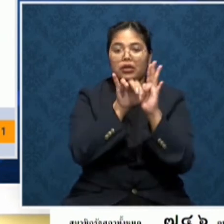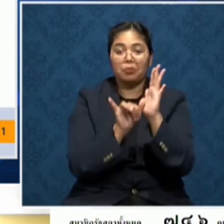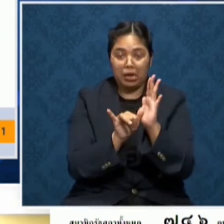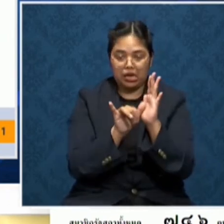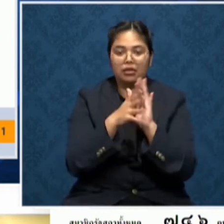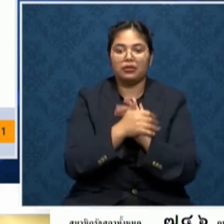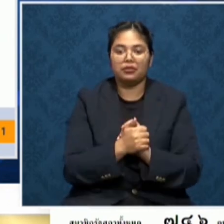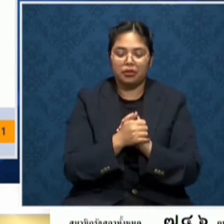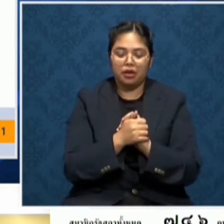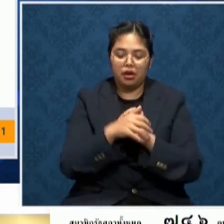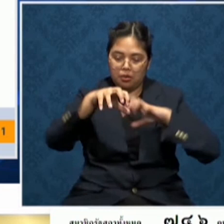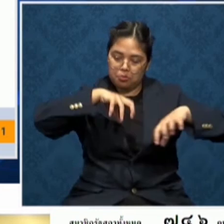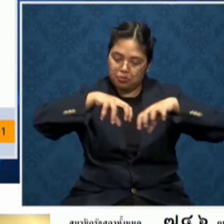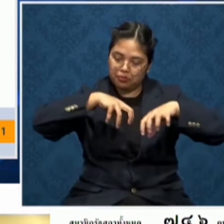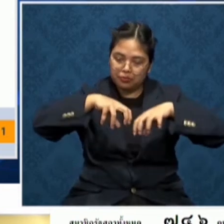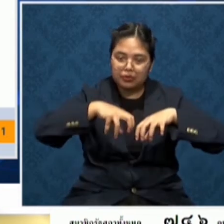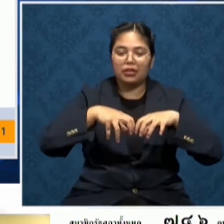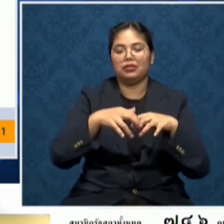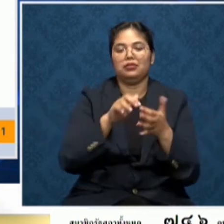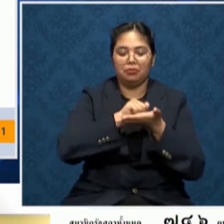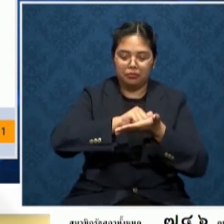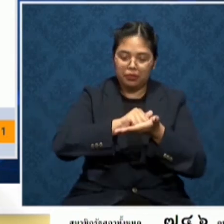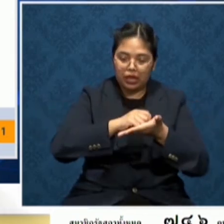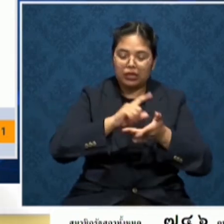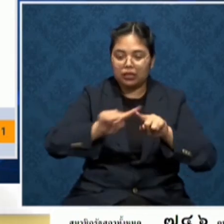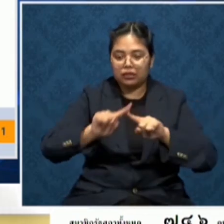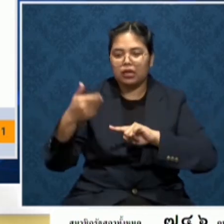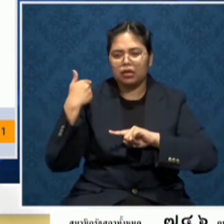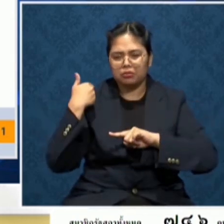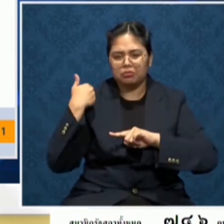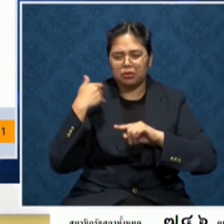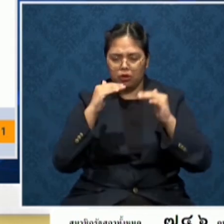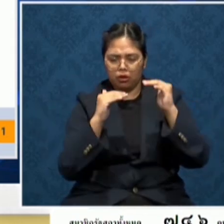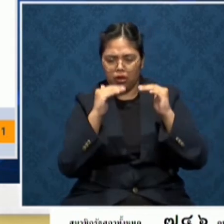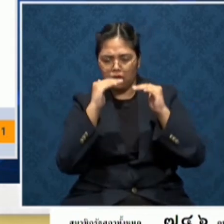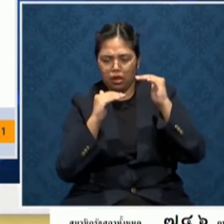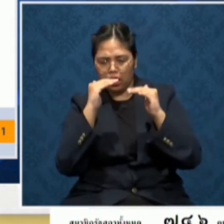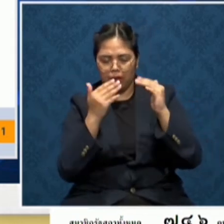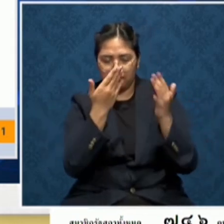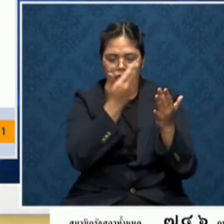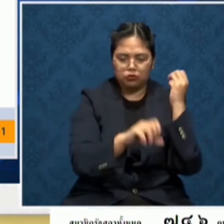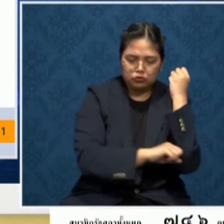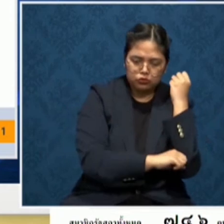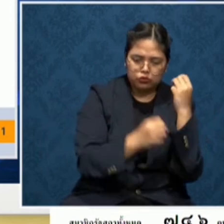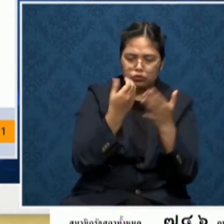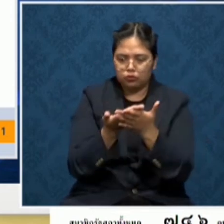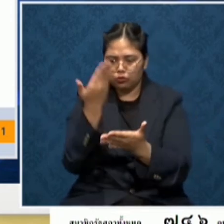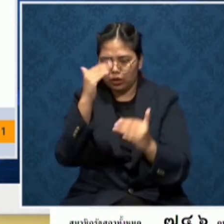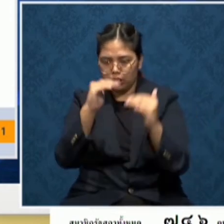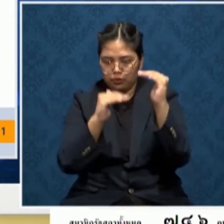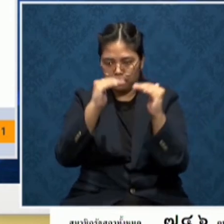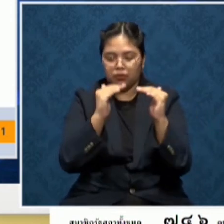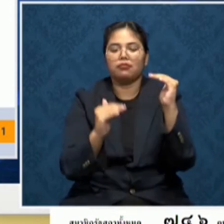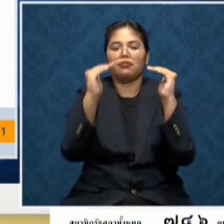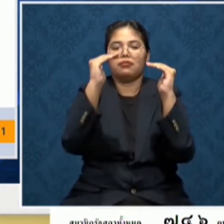นโยบายและการบริหารของท่านนั้นควรจะต้องมุ่งเน้นการลดความเหลื่อมล้ำและเพิ่มความเป็นธรรมเติมห